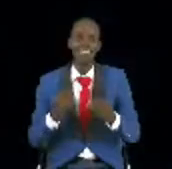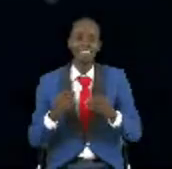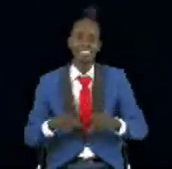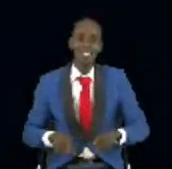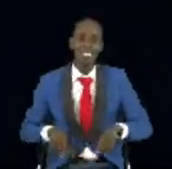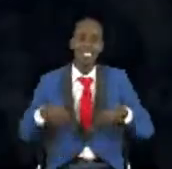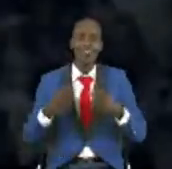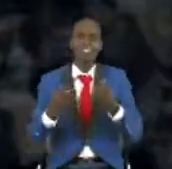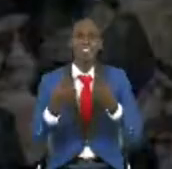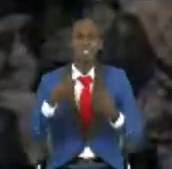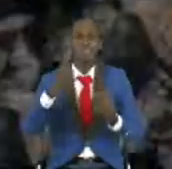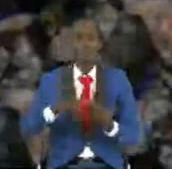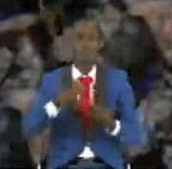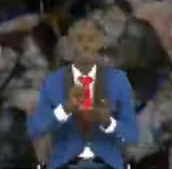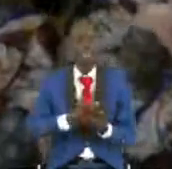ce bébé.